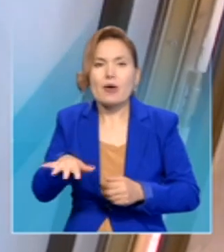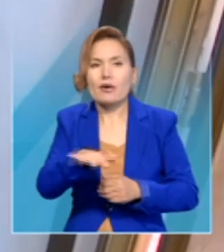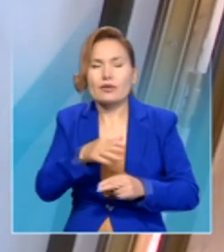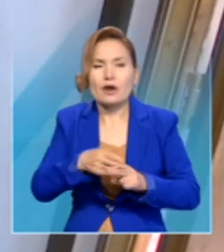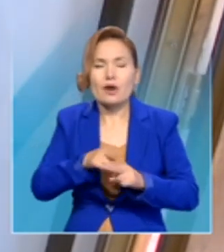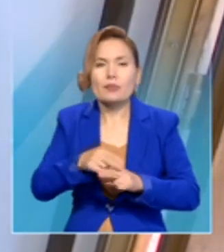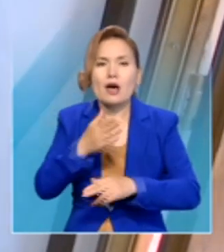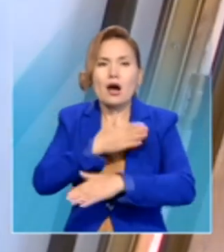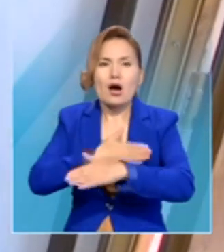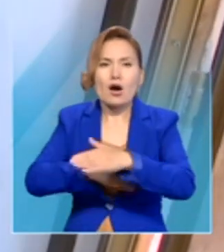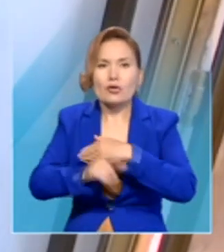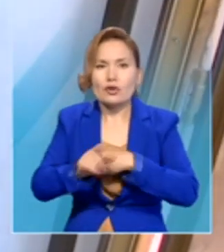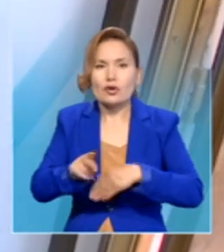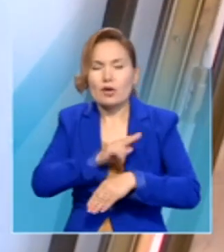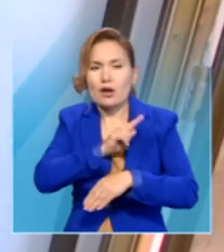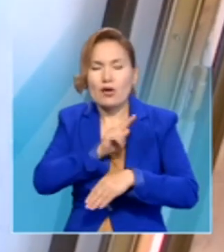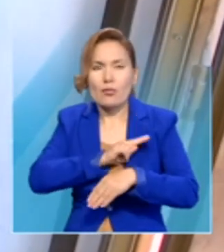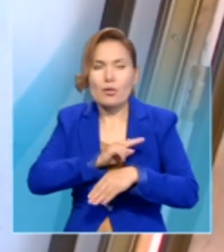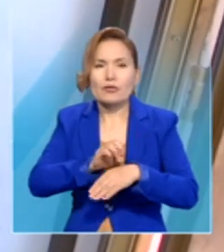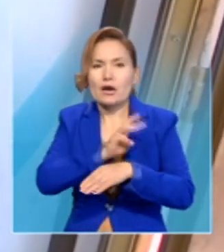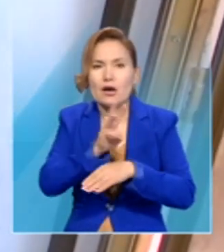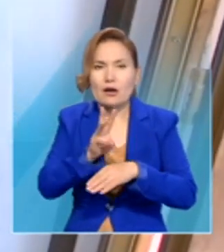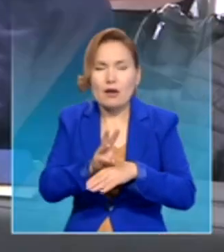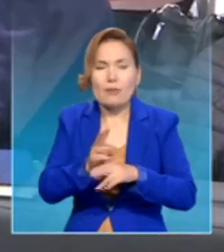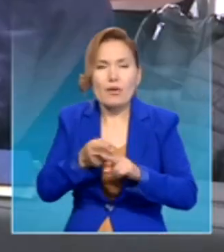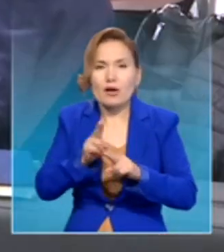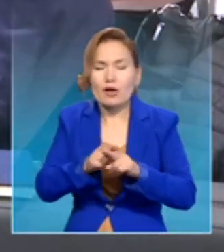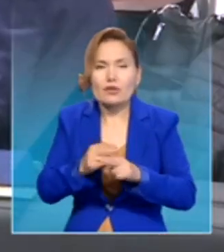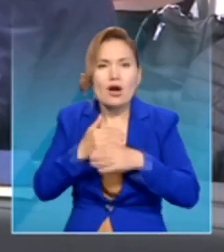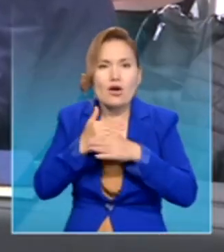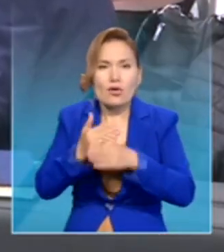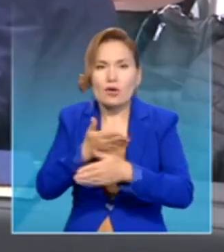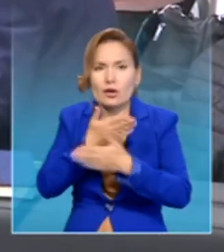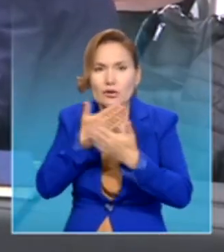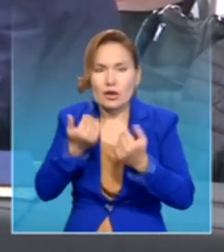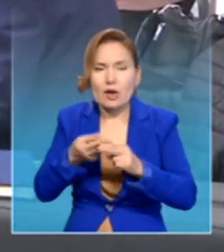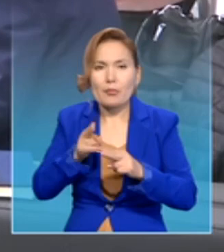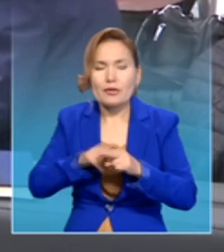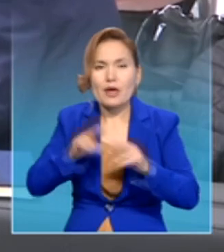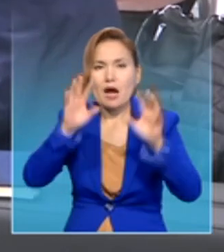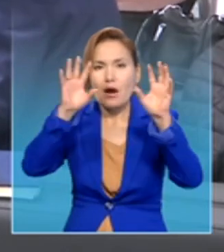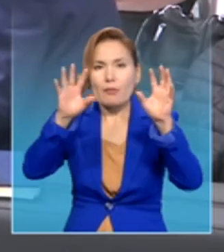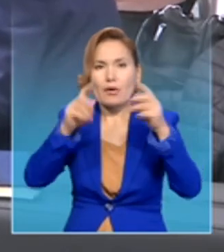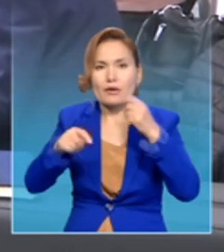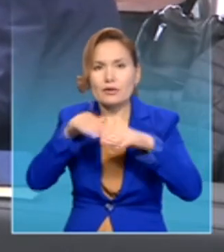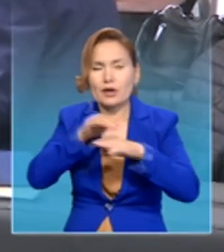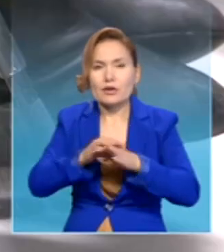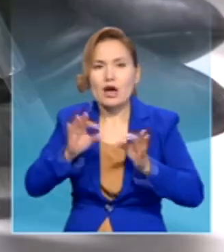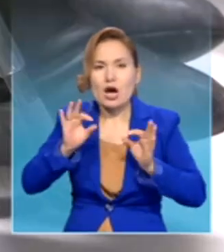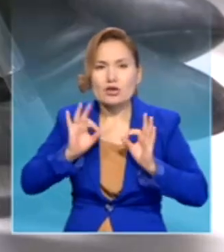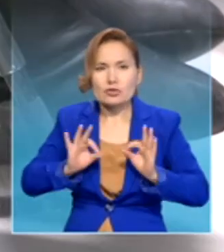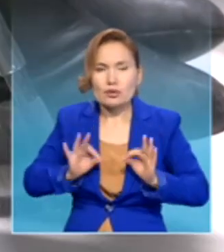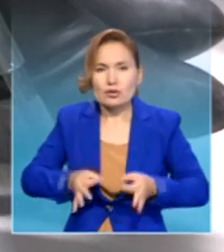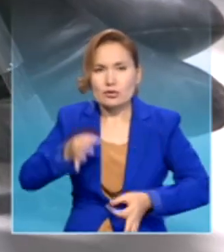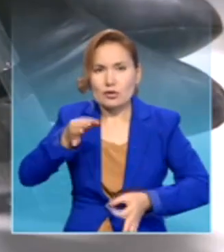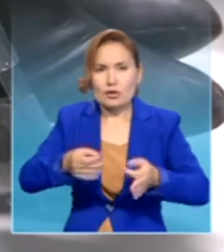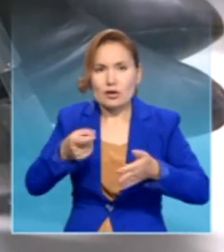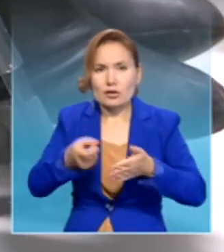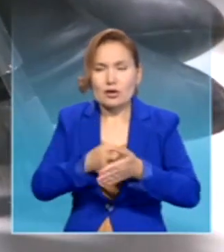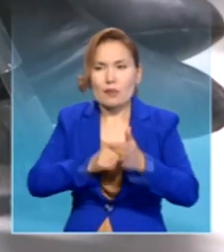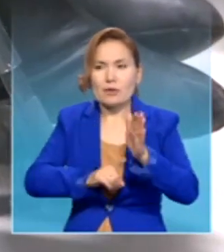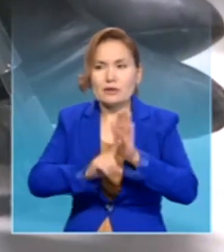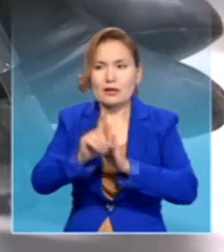жандарды жұмыспен қамту үшін бөлінетін квоталар мерзімінде белгіленбеген. Осы заңсыздықтарға қатысты сотқа дейінгі тергеу